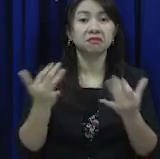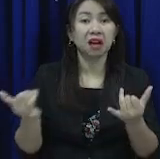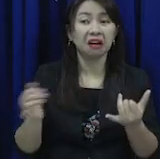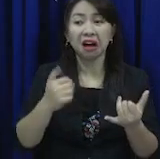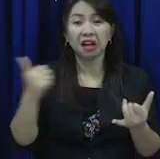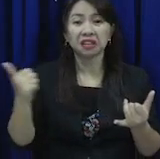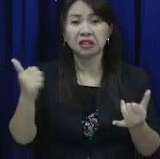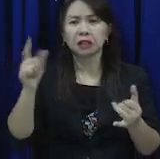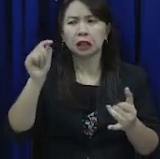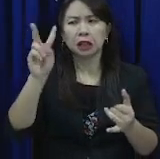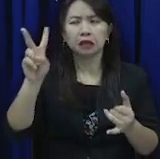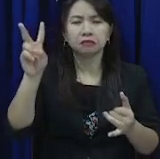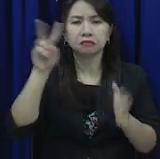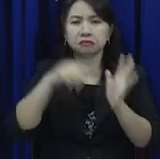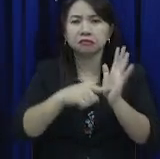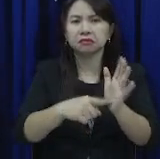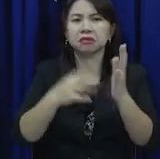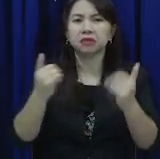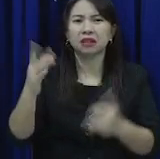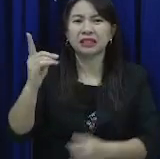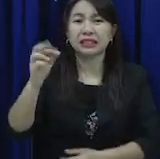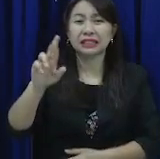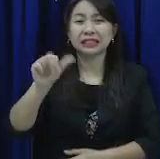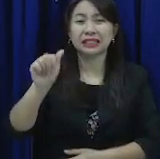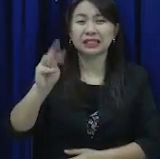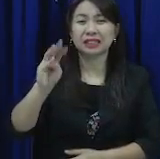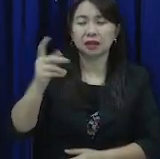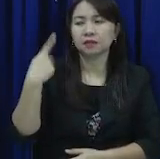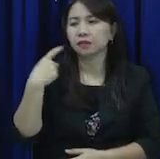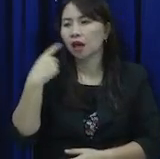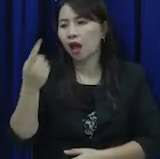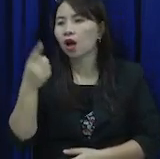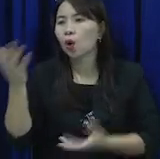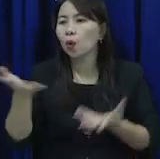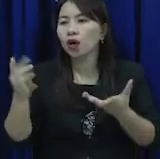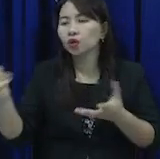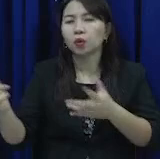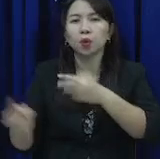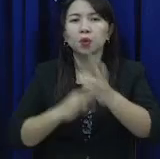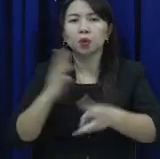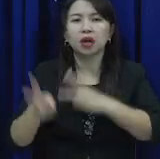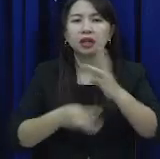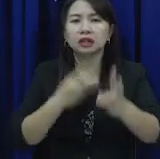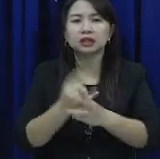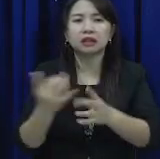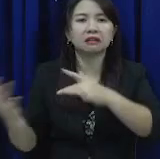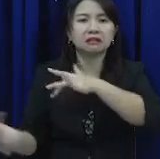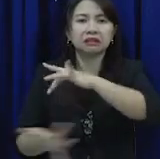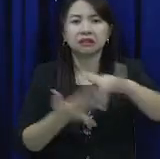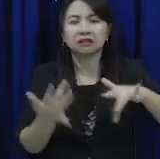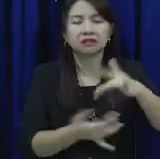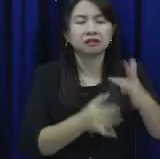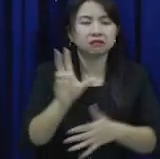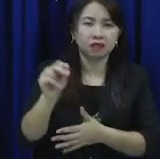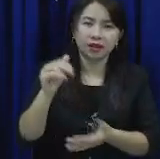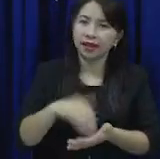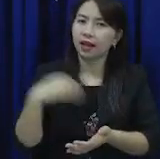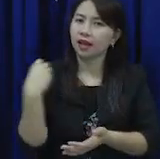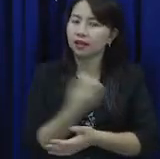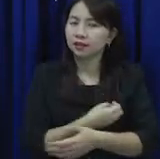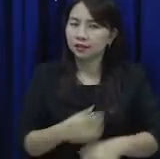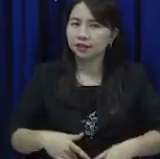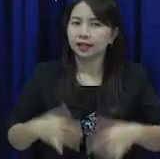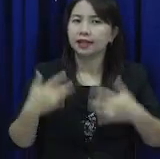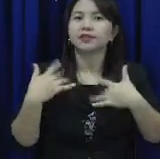buhay ko you see ang point Dito is this ang takbo ng buhay natin ang ikot ng buhay natin ay dapat